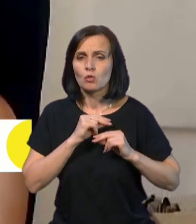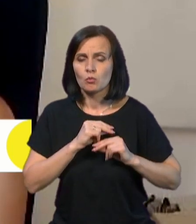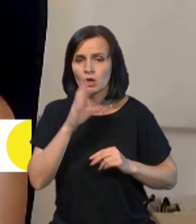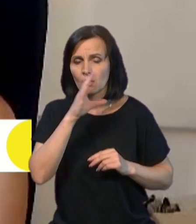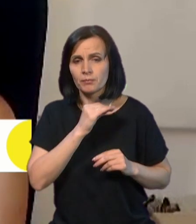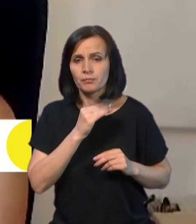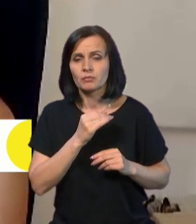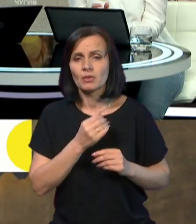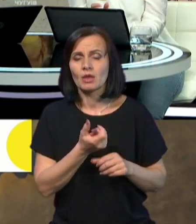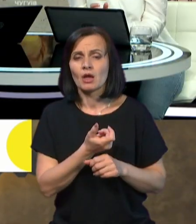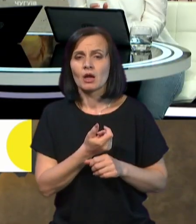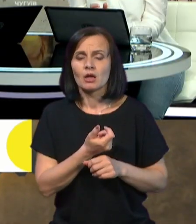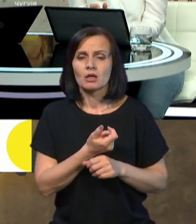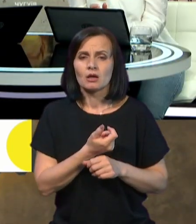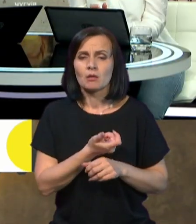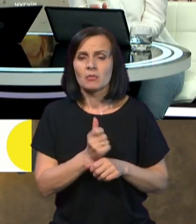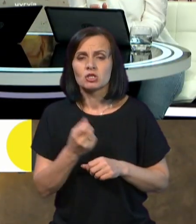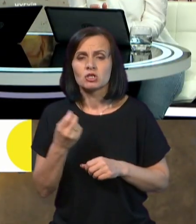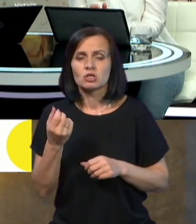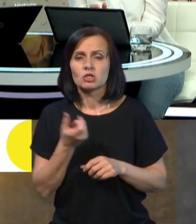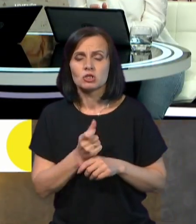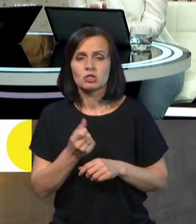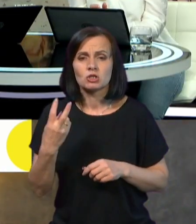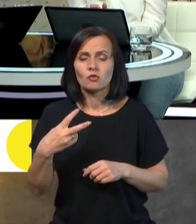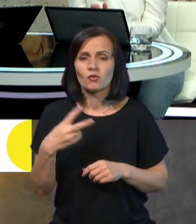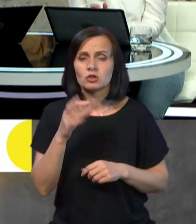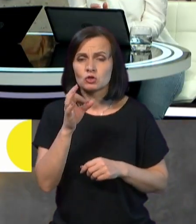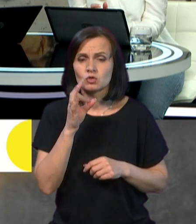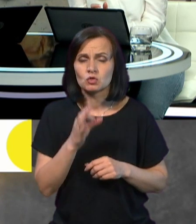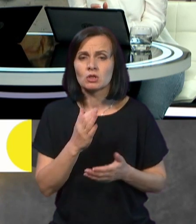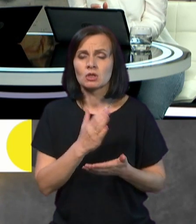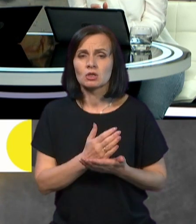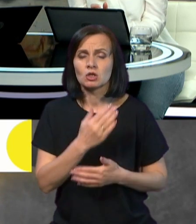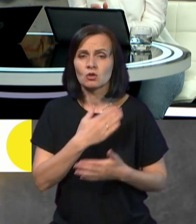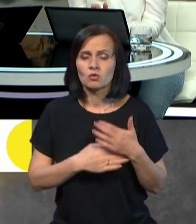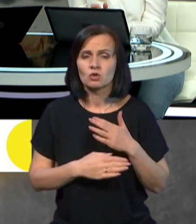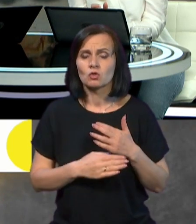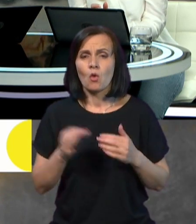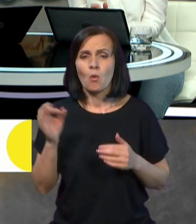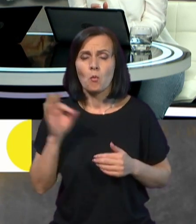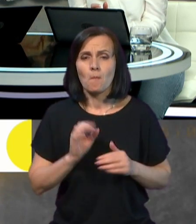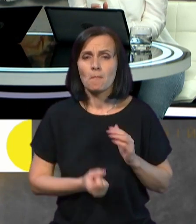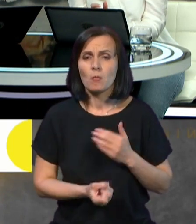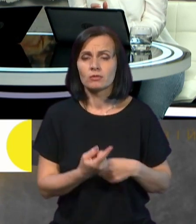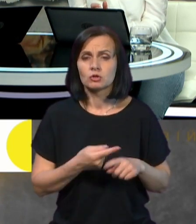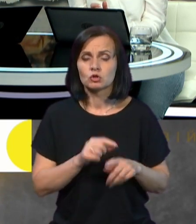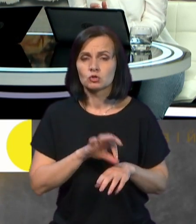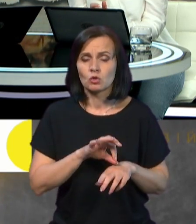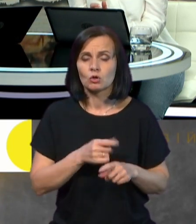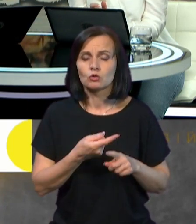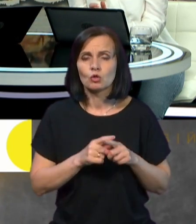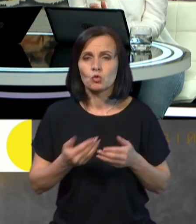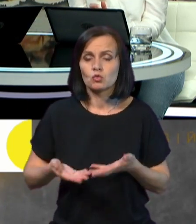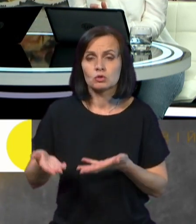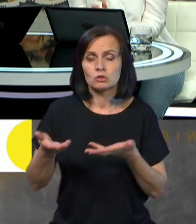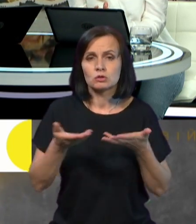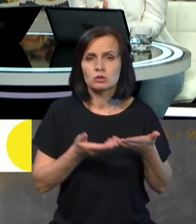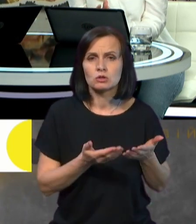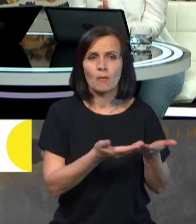та інтенсивну фізичне навантаження, або 75 хвилин досить інтенсивного фізичного